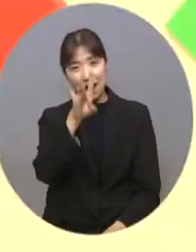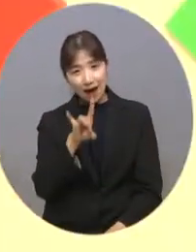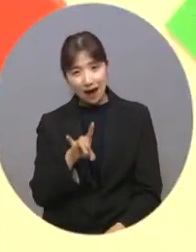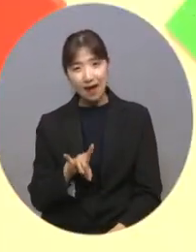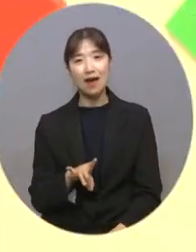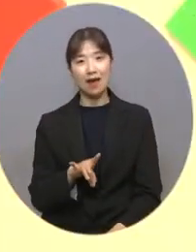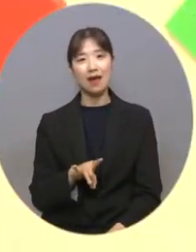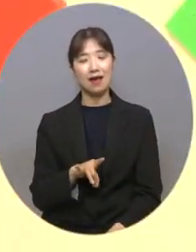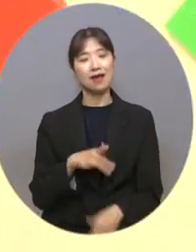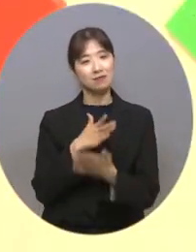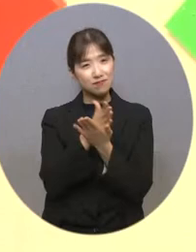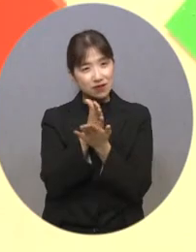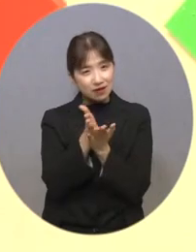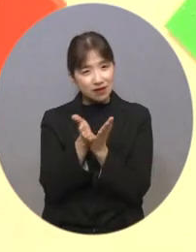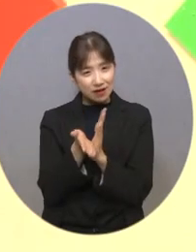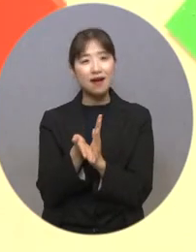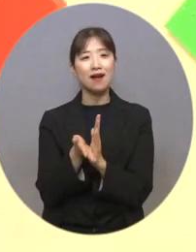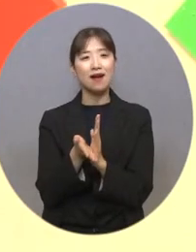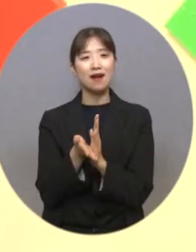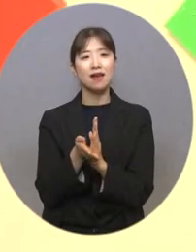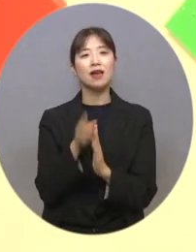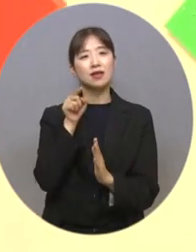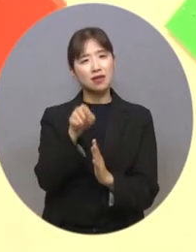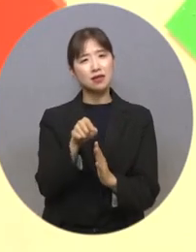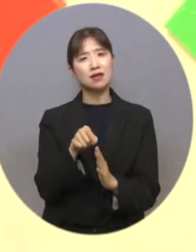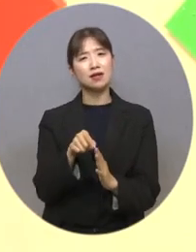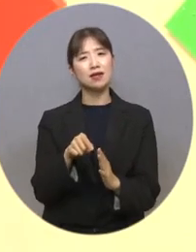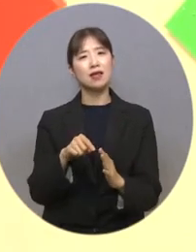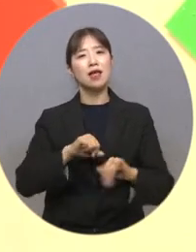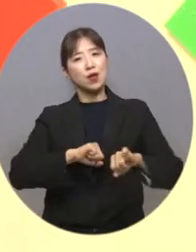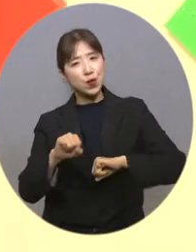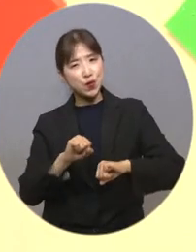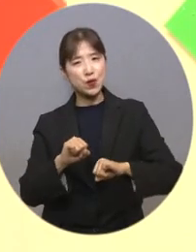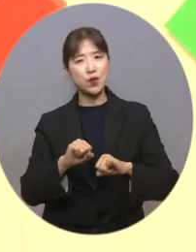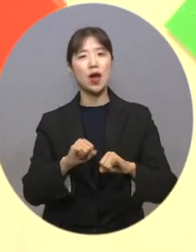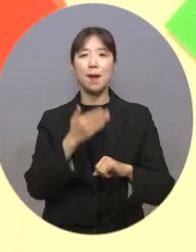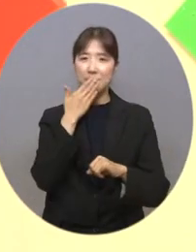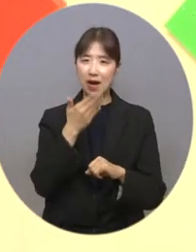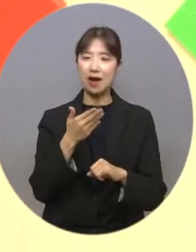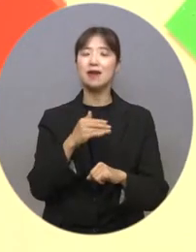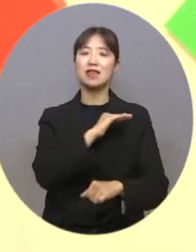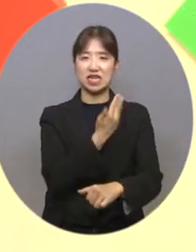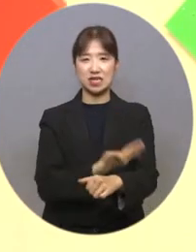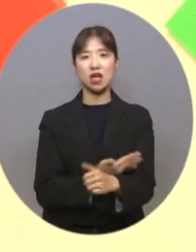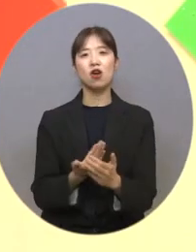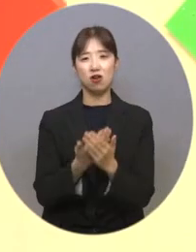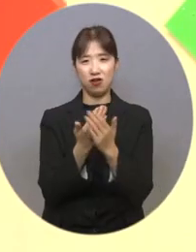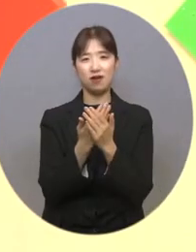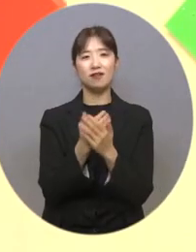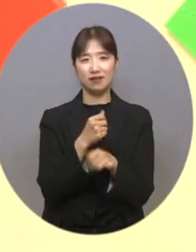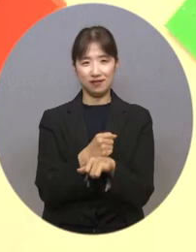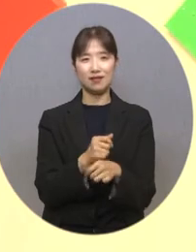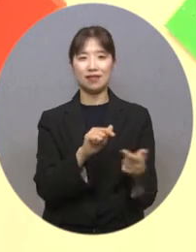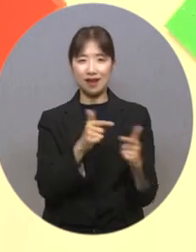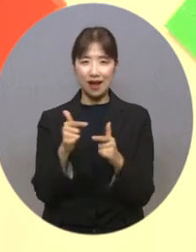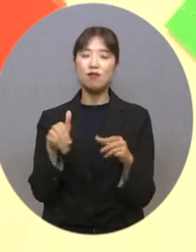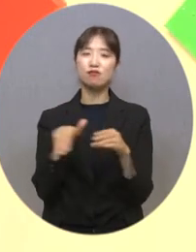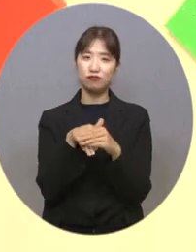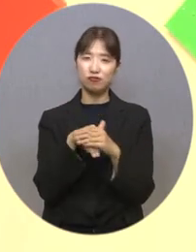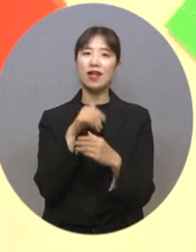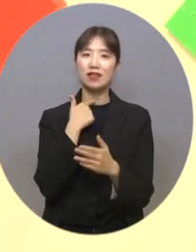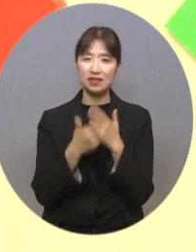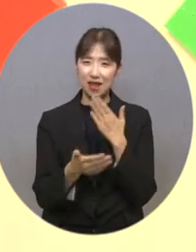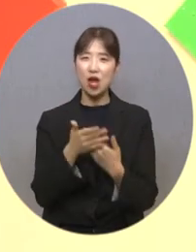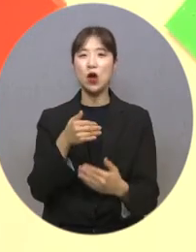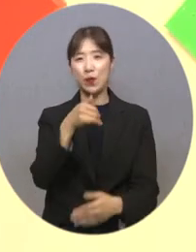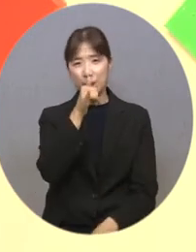영역의 구성을 각각의 그들이 대처할 수 있는 능력을 키운다는 것입니다. 그래서 다양한 또 문화 체험들도